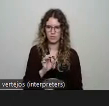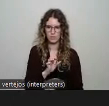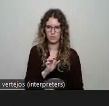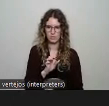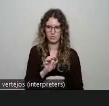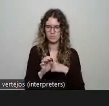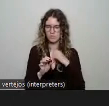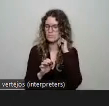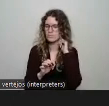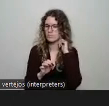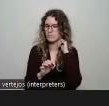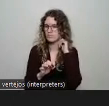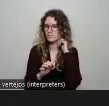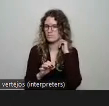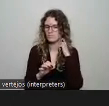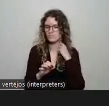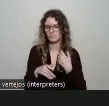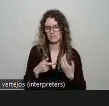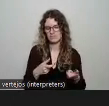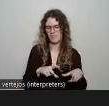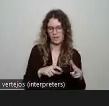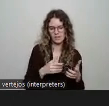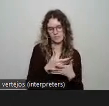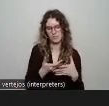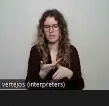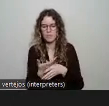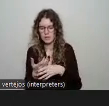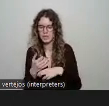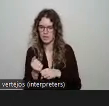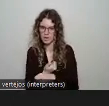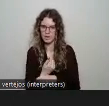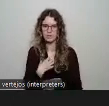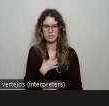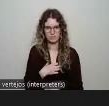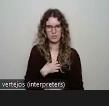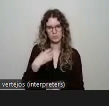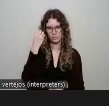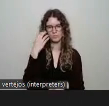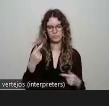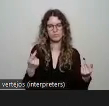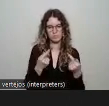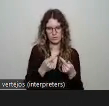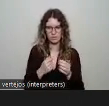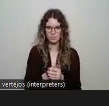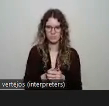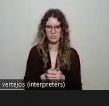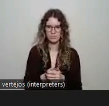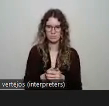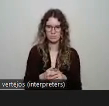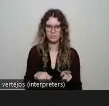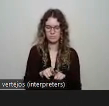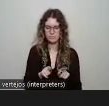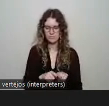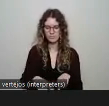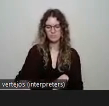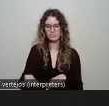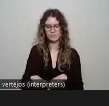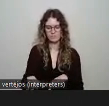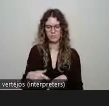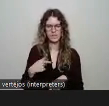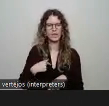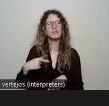indėlio reikšmės pabrėžimu. Be abejo, turi būti ir šį su vietos kontekstu, bet aš